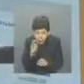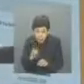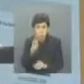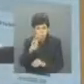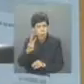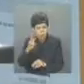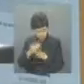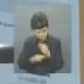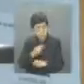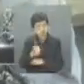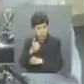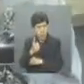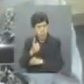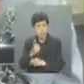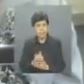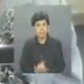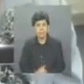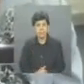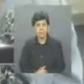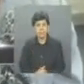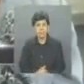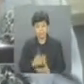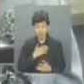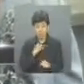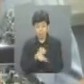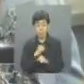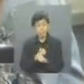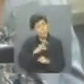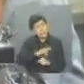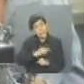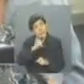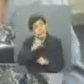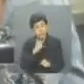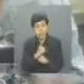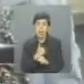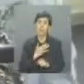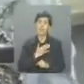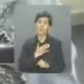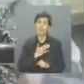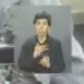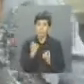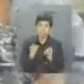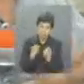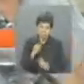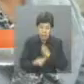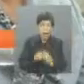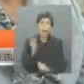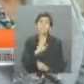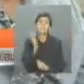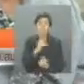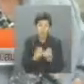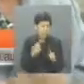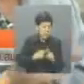งนี ้พูดถึงกำไรเราเพิ่มขึ้นบ้างในเรื่องของเราไม่ต้องขับรถไปขายไม่ต้องไปเช่าบูธข